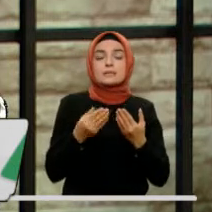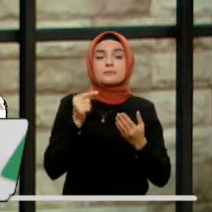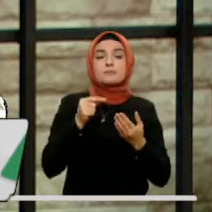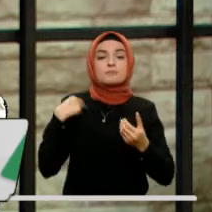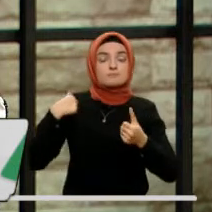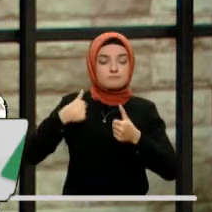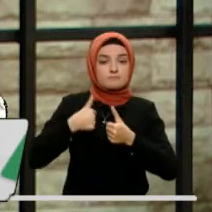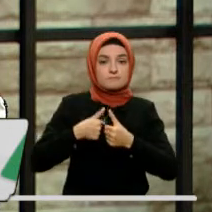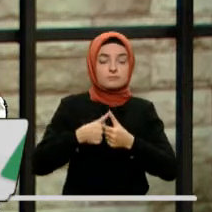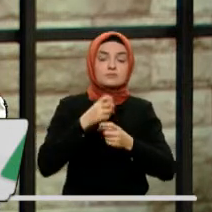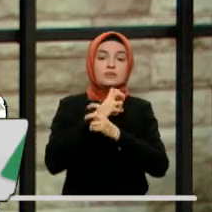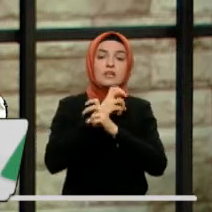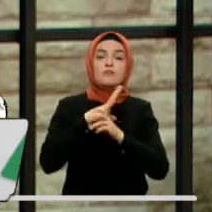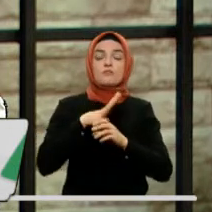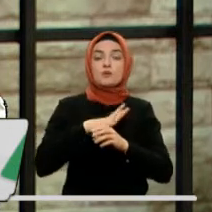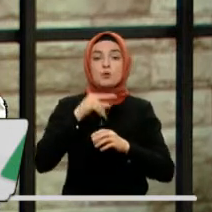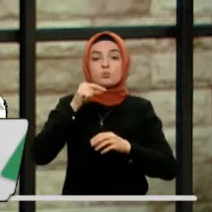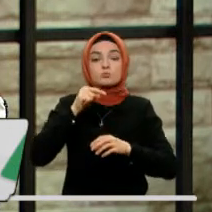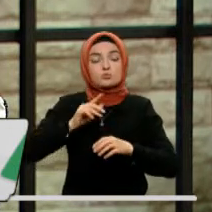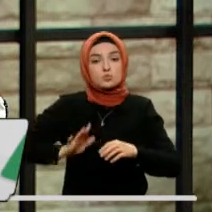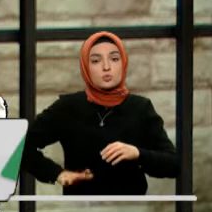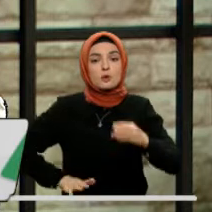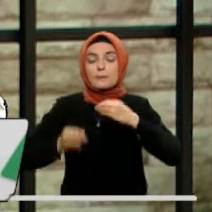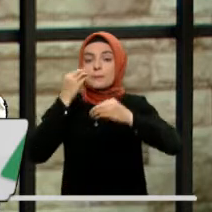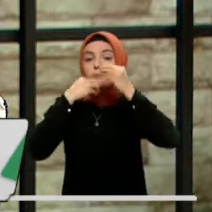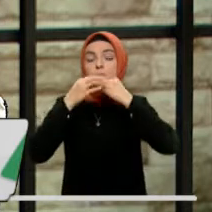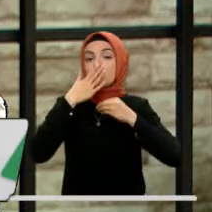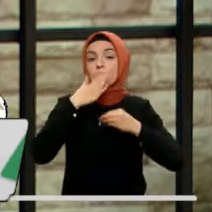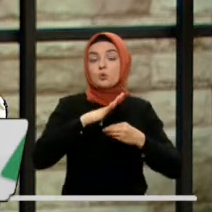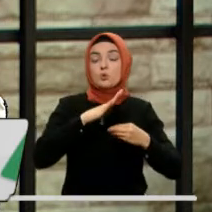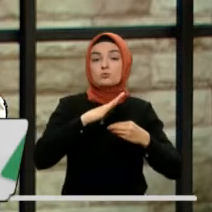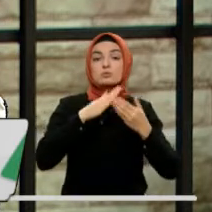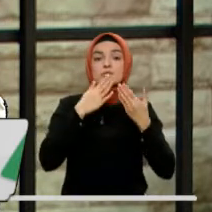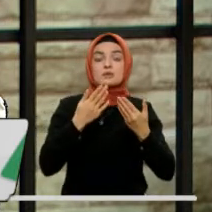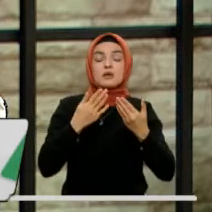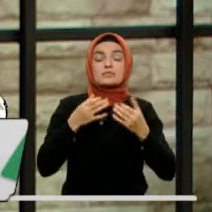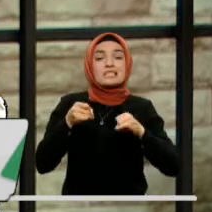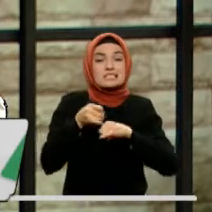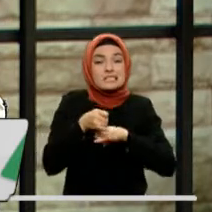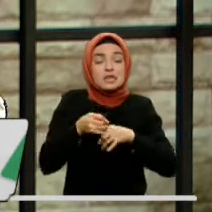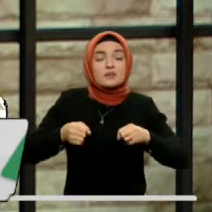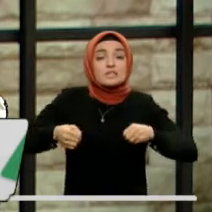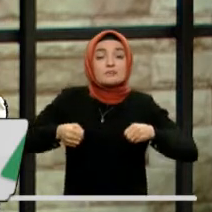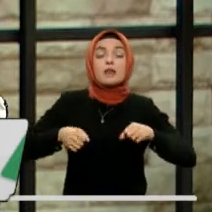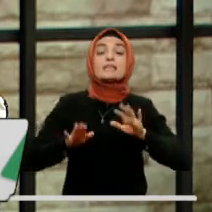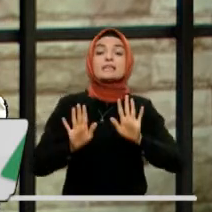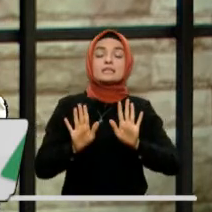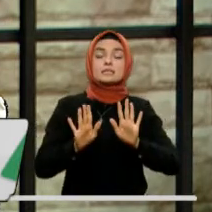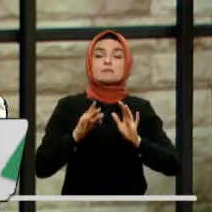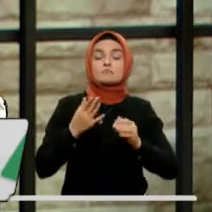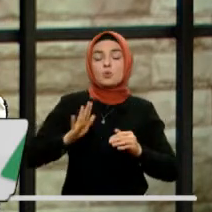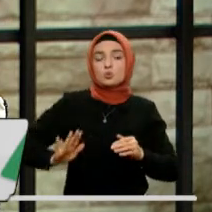alarm durumu. Bu çocuk beslenmiyor. Yani sadece tek gösterge zayıflık, şişmanlık olamaz aslında çocuğun